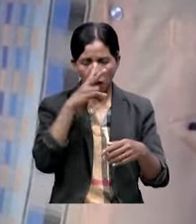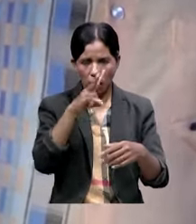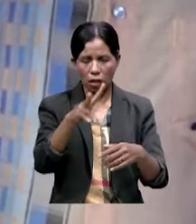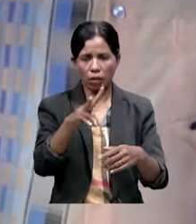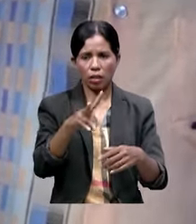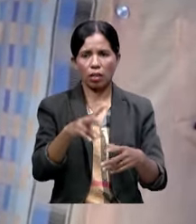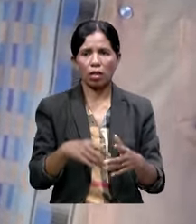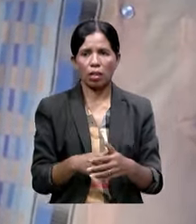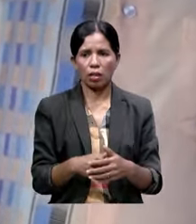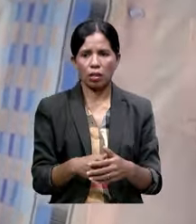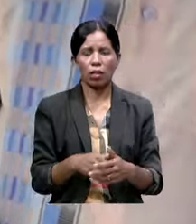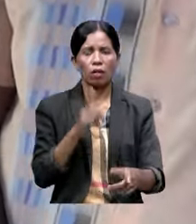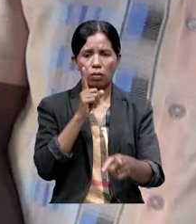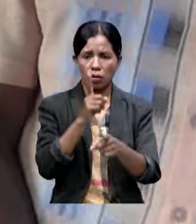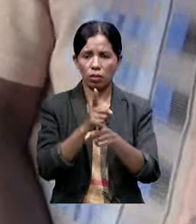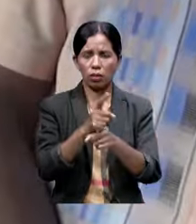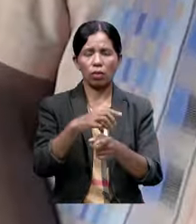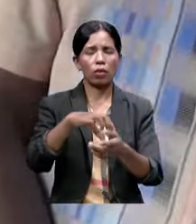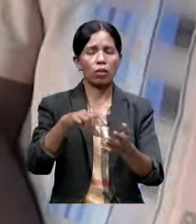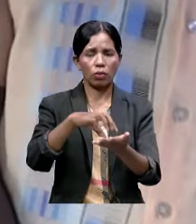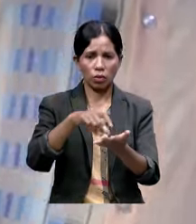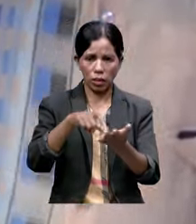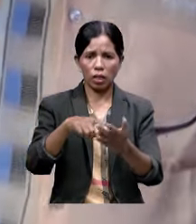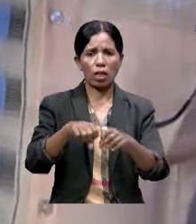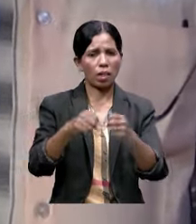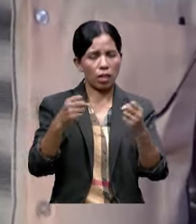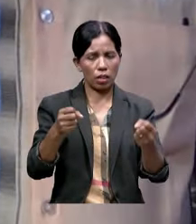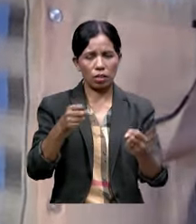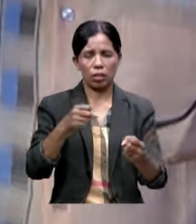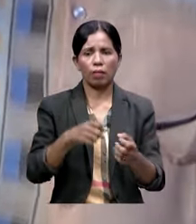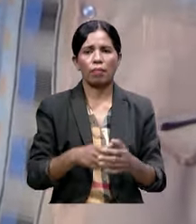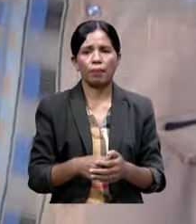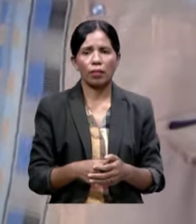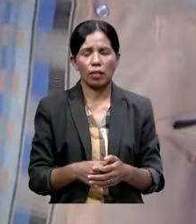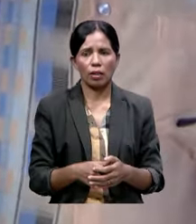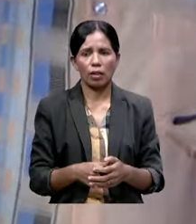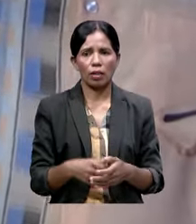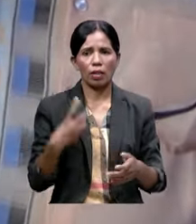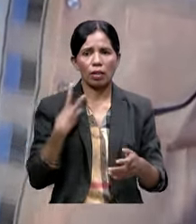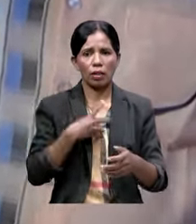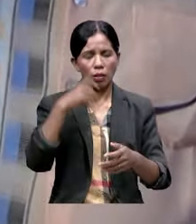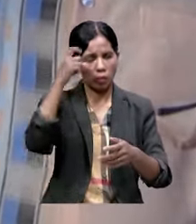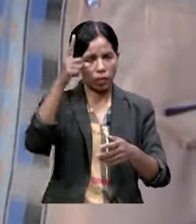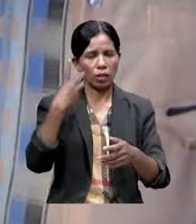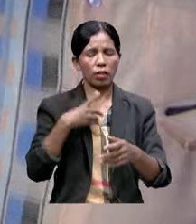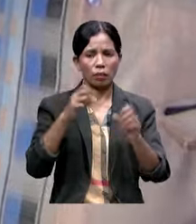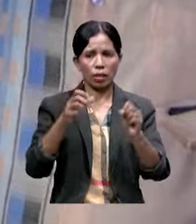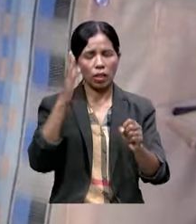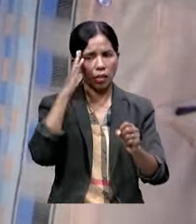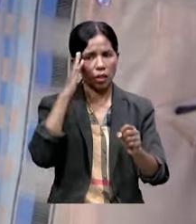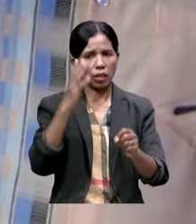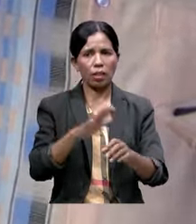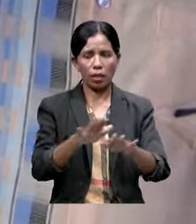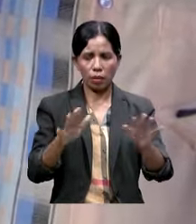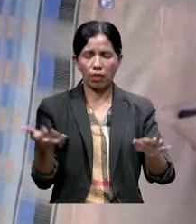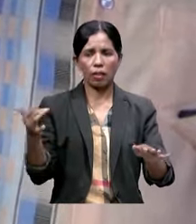mata kata kos tuni dosi ne at duni ha antau ida ba ida de comprende ne ida bela tende ida ne at pas la parte